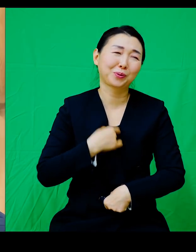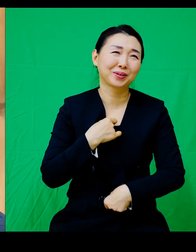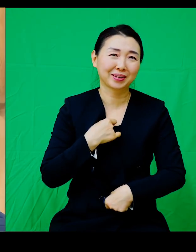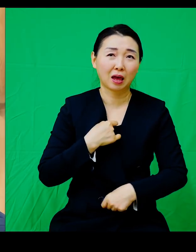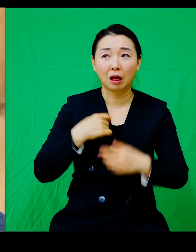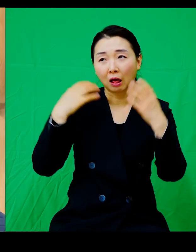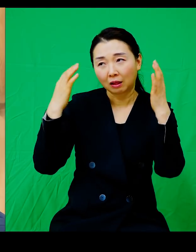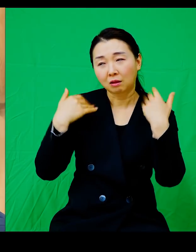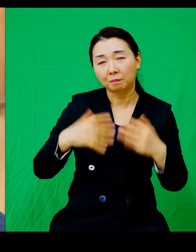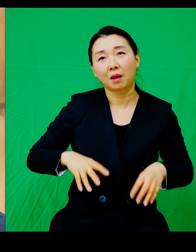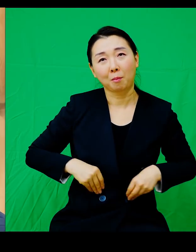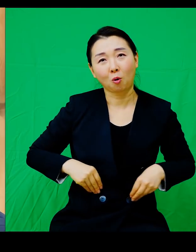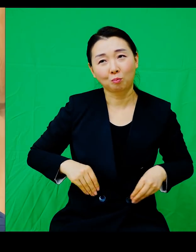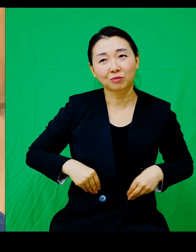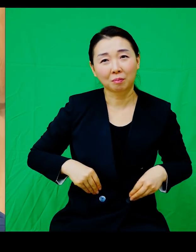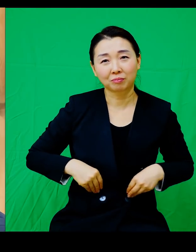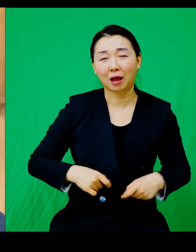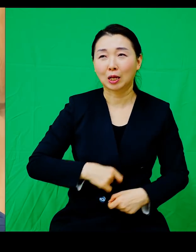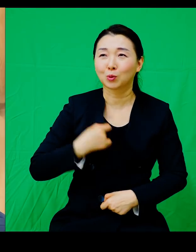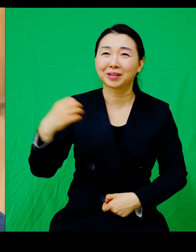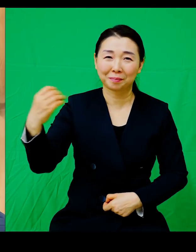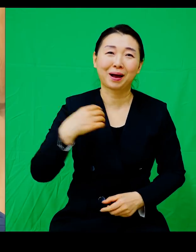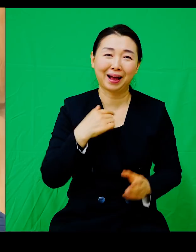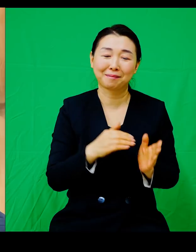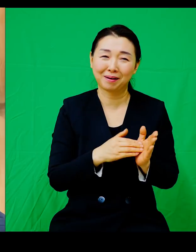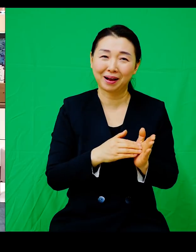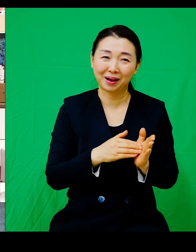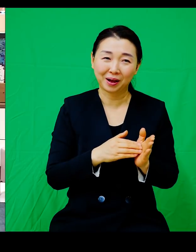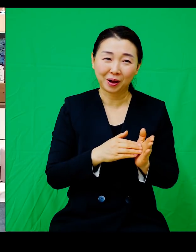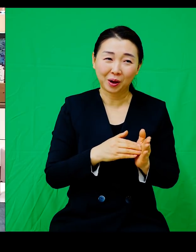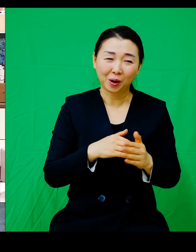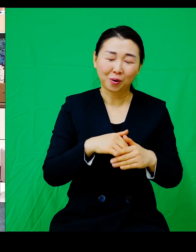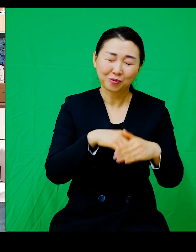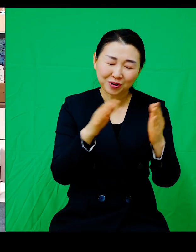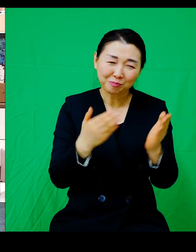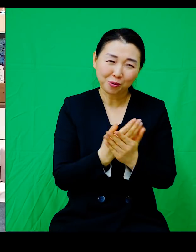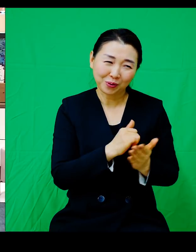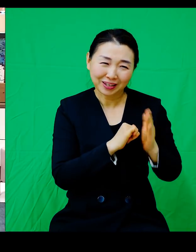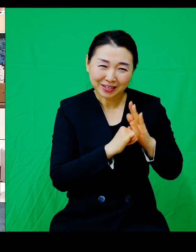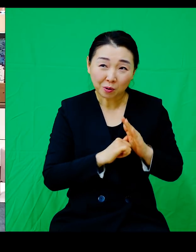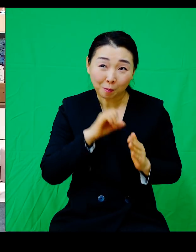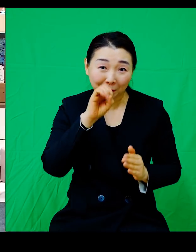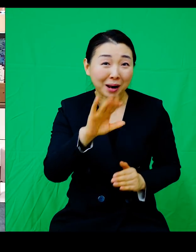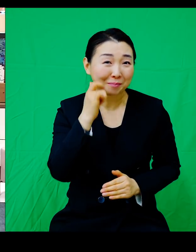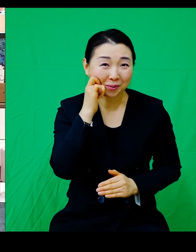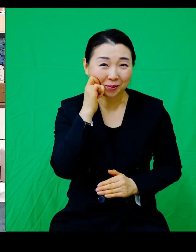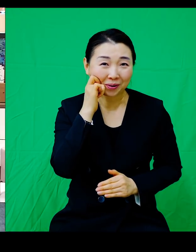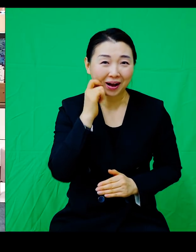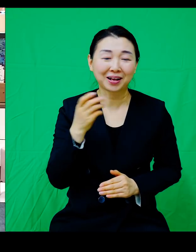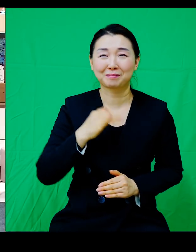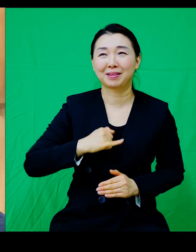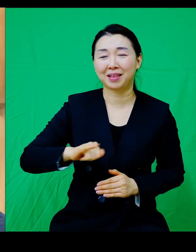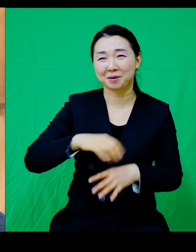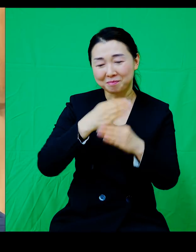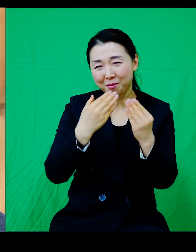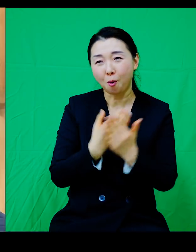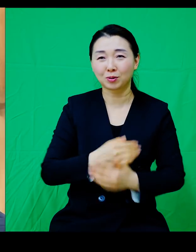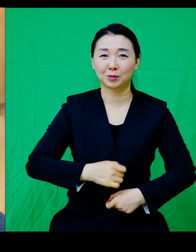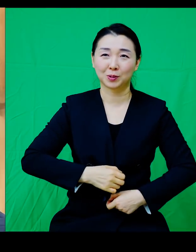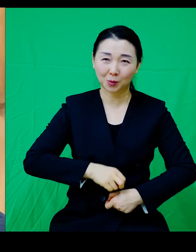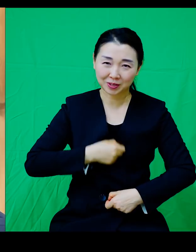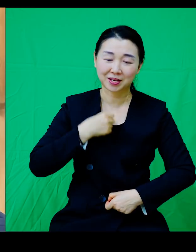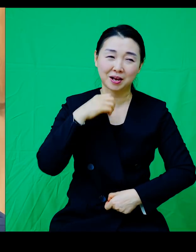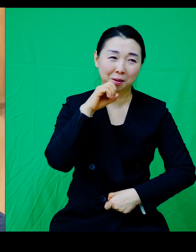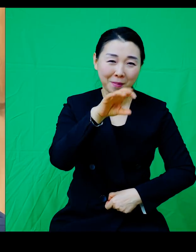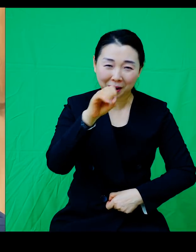더우면 덥다, 배고프면 배고프다 이렇게 우리는 잘 이제 사회성이라고 생각하고 되게 말 안 하고 이렇게 꾹꾹 참는 경우 많은데 정말 그런